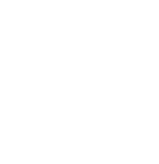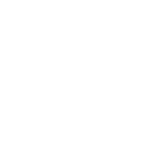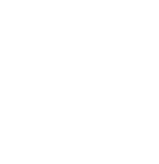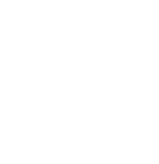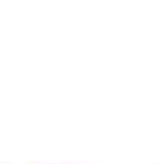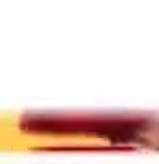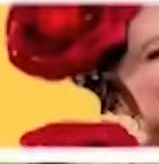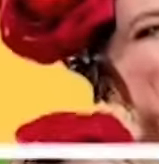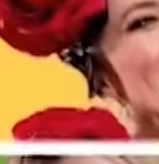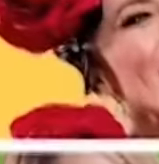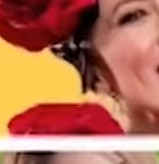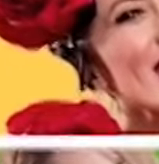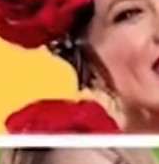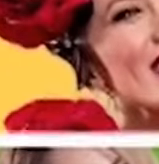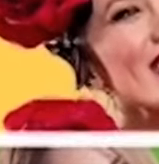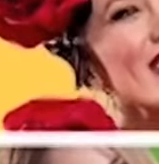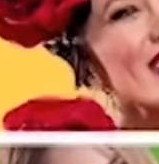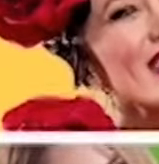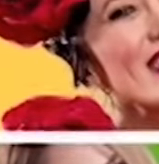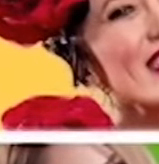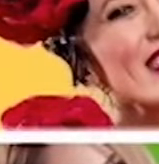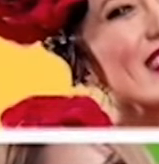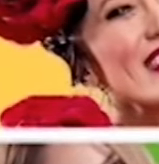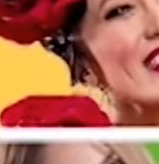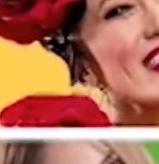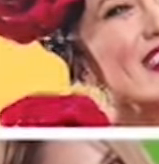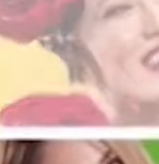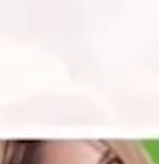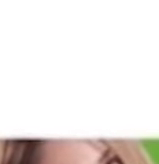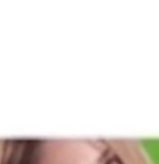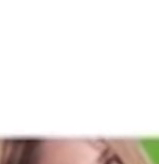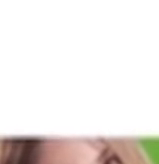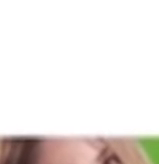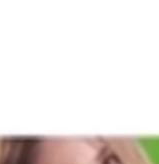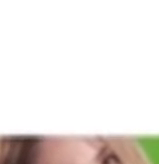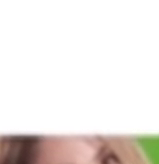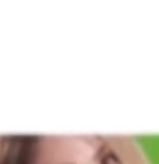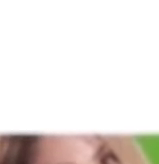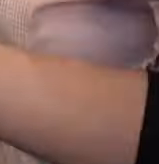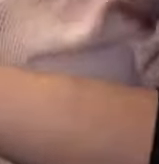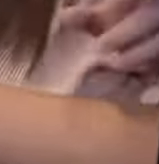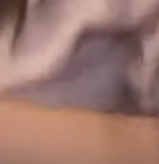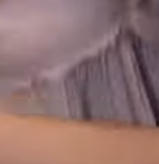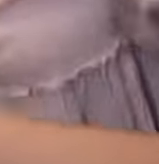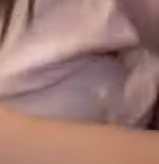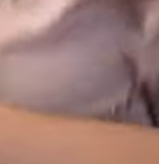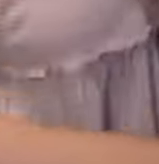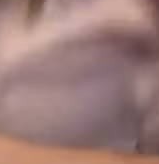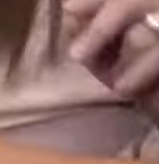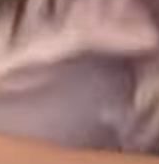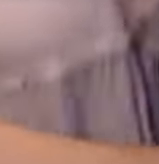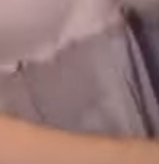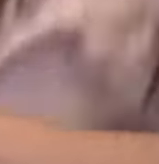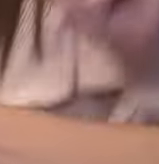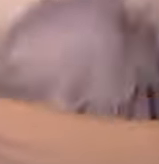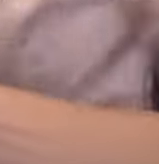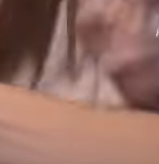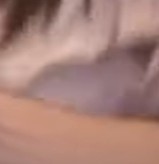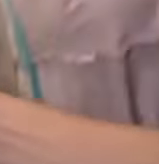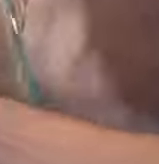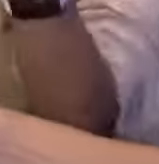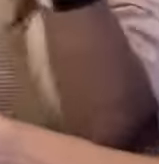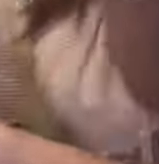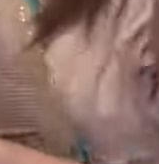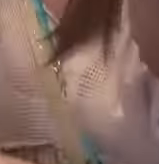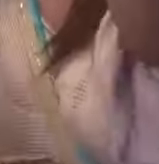At world-class entertainment, nasaan man kayo sa mundo. Proud to be Pinoy! Proud to